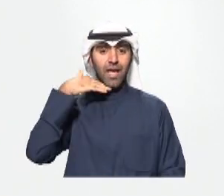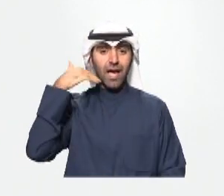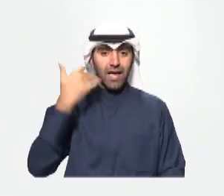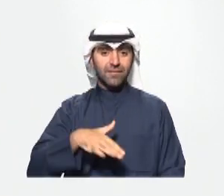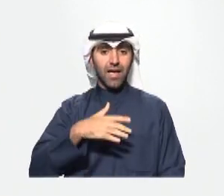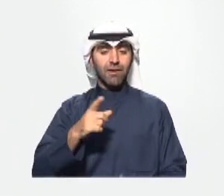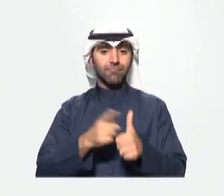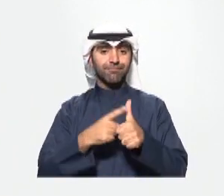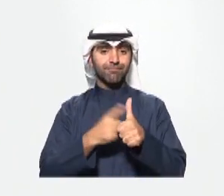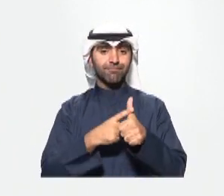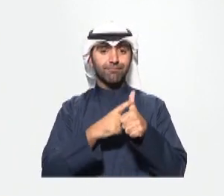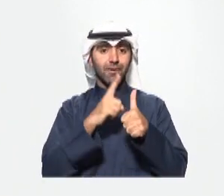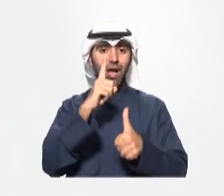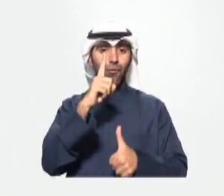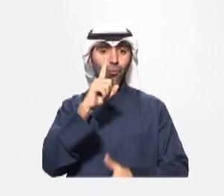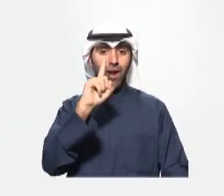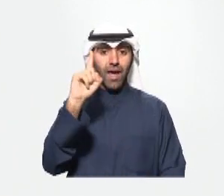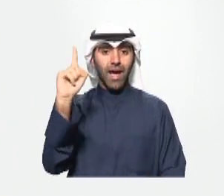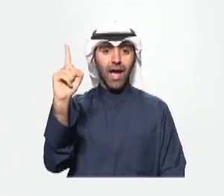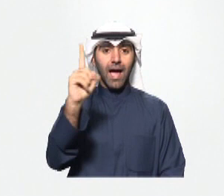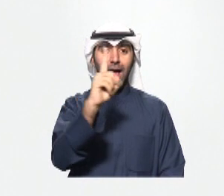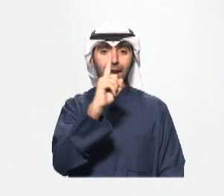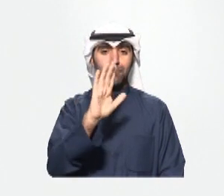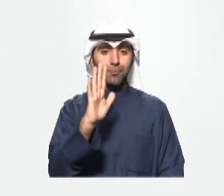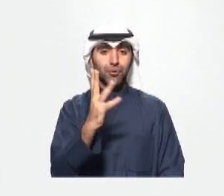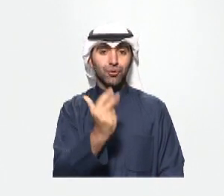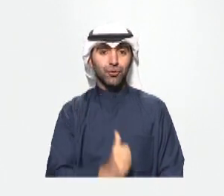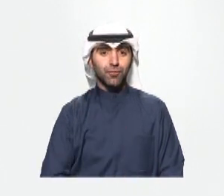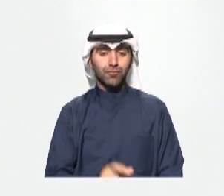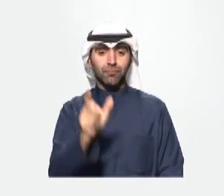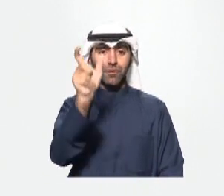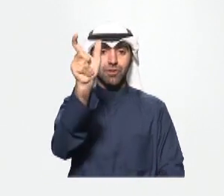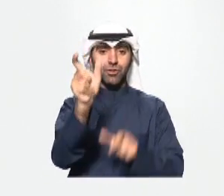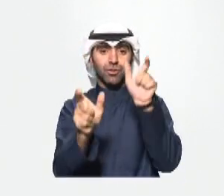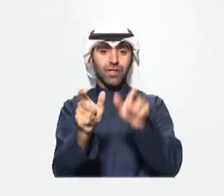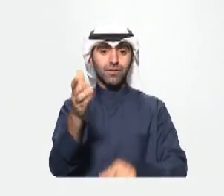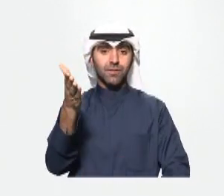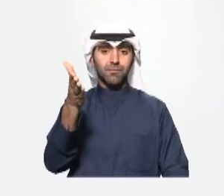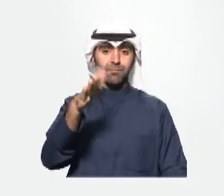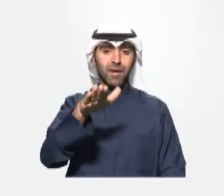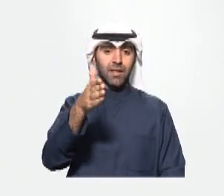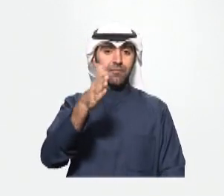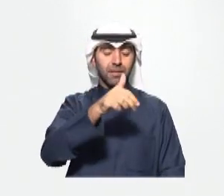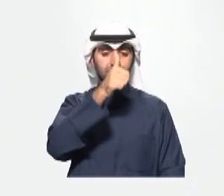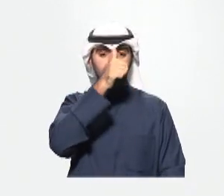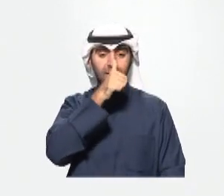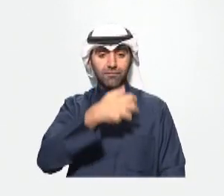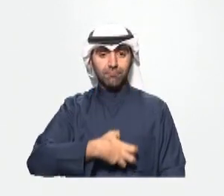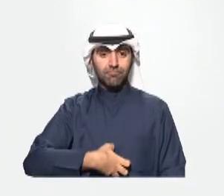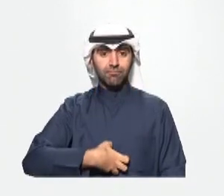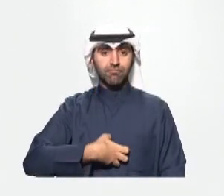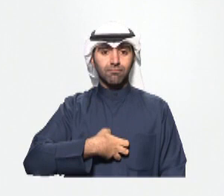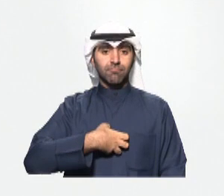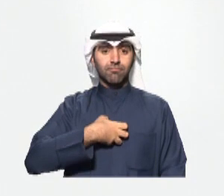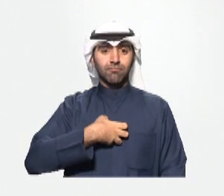العالم في تعامله مع هذه الجائحة هي الخسائر البشرية التي لا تعوض.